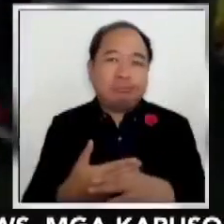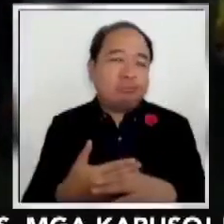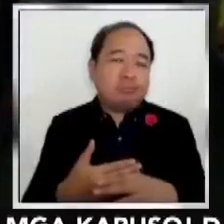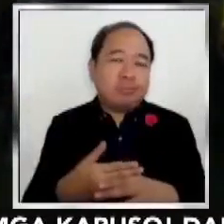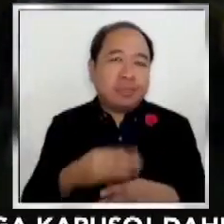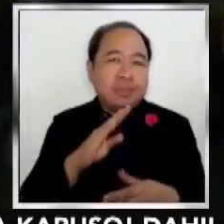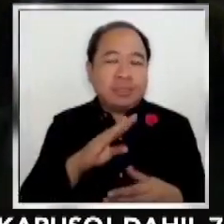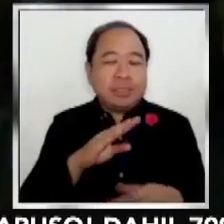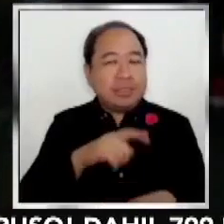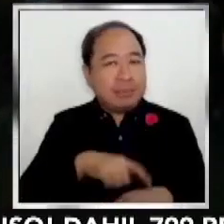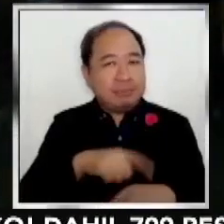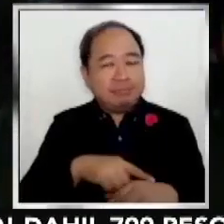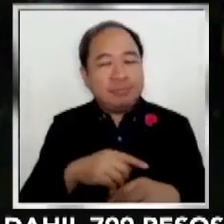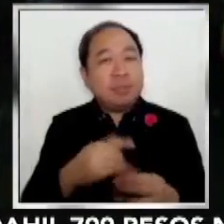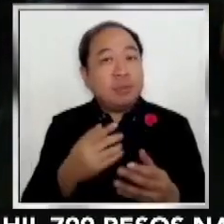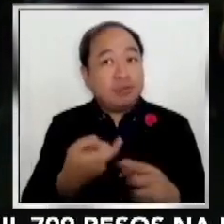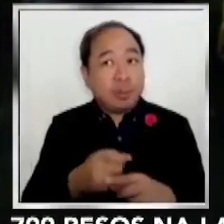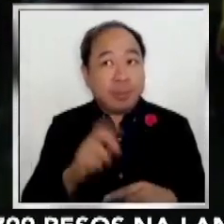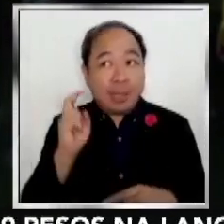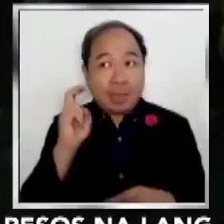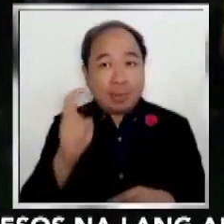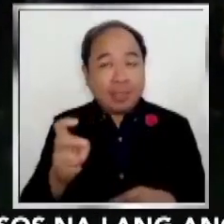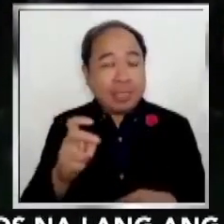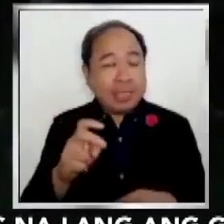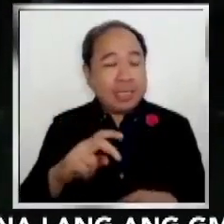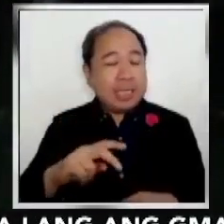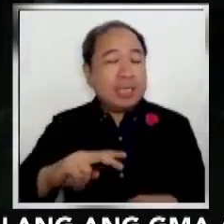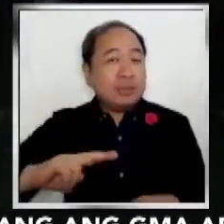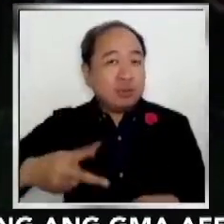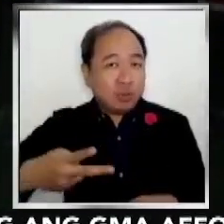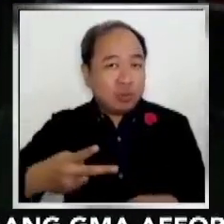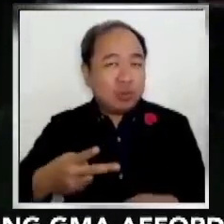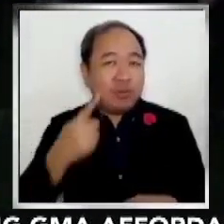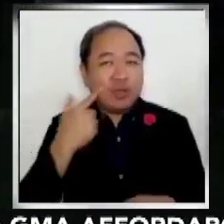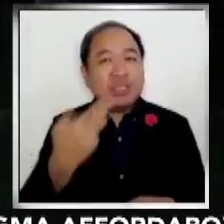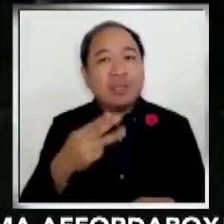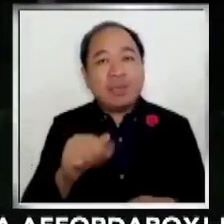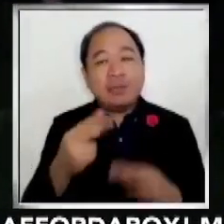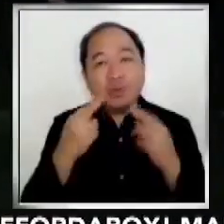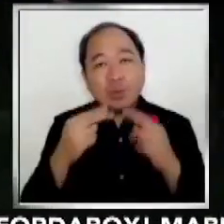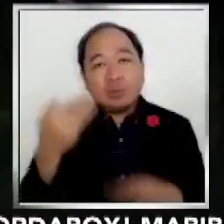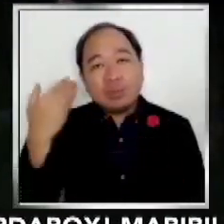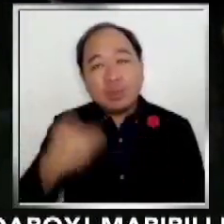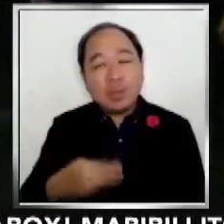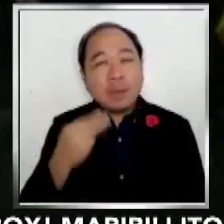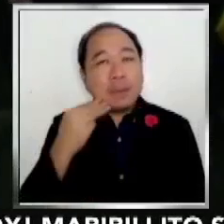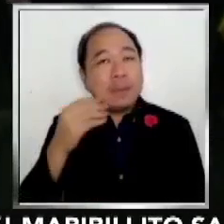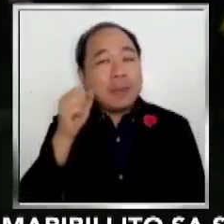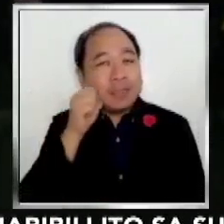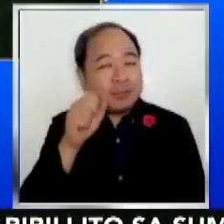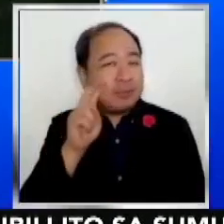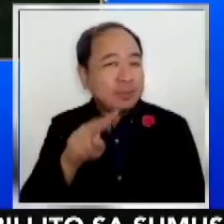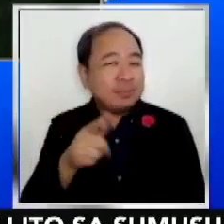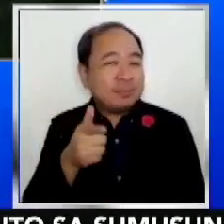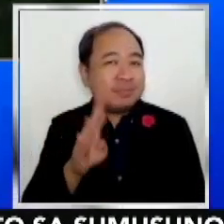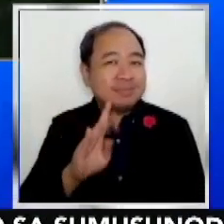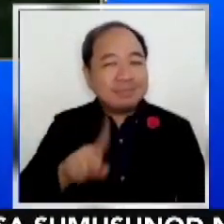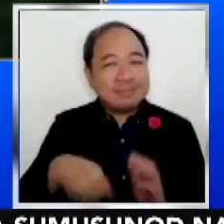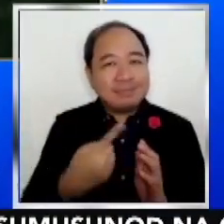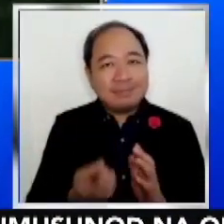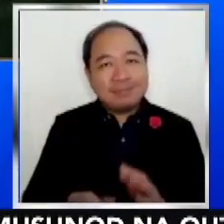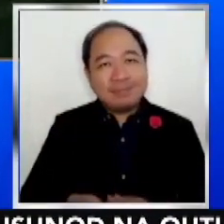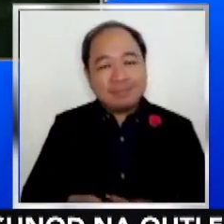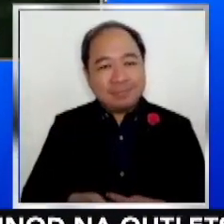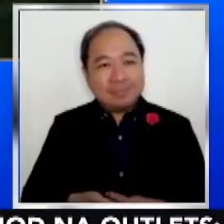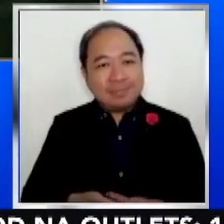LRT Line 2 para sa GMA Integrated News. Mark Salazar, nakatutok 24 oras.